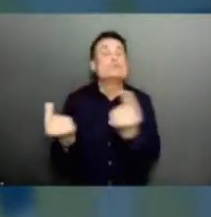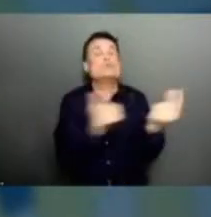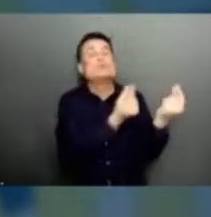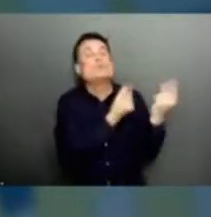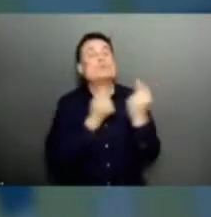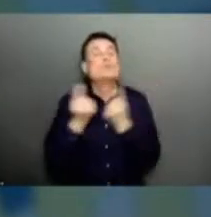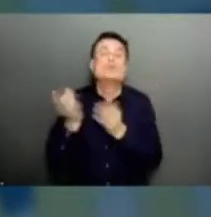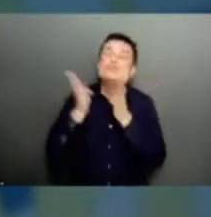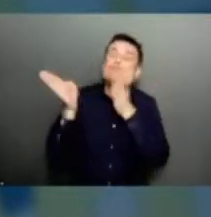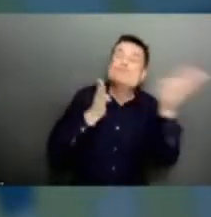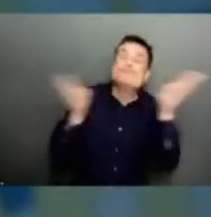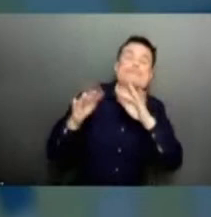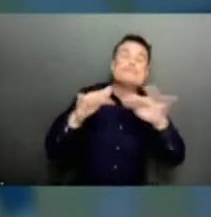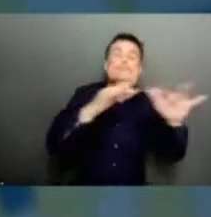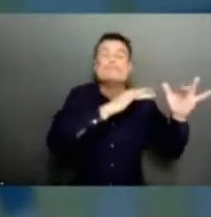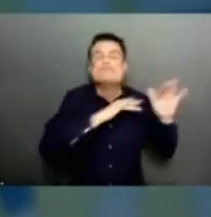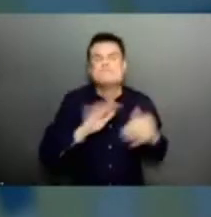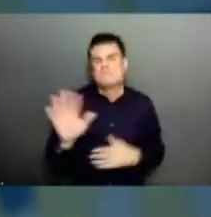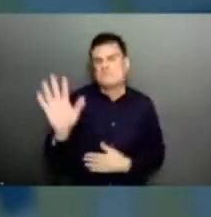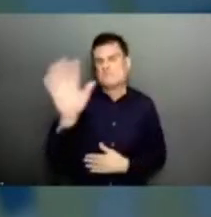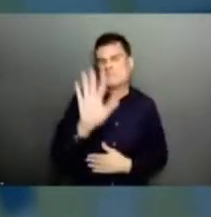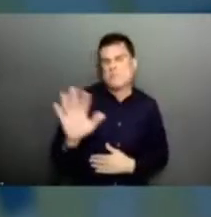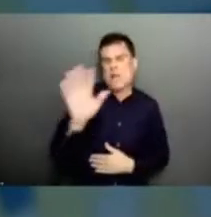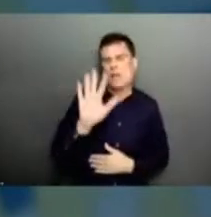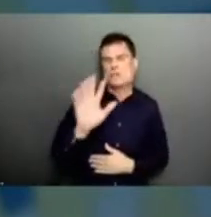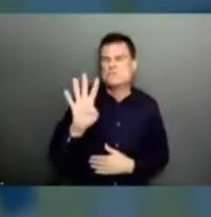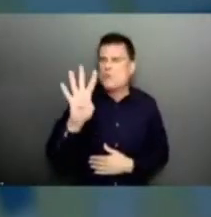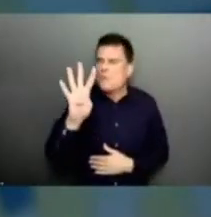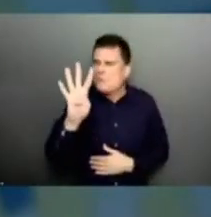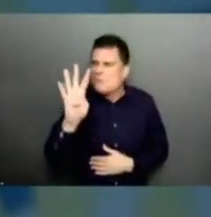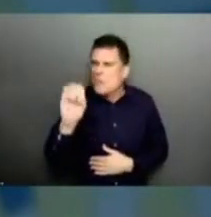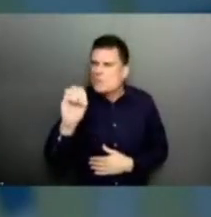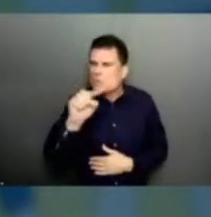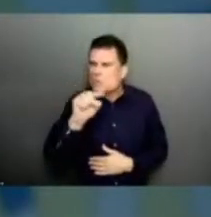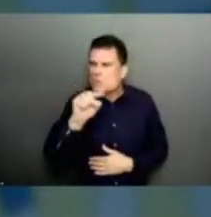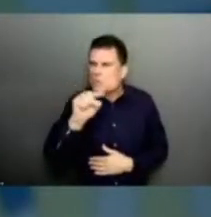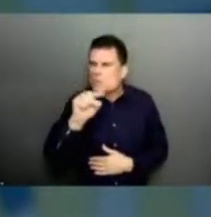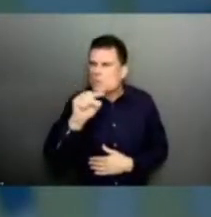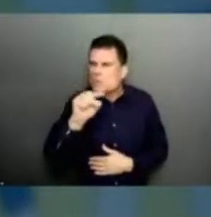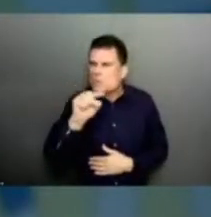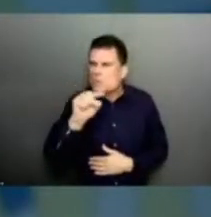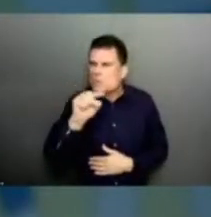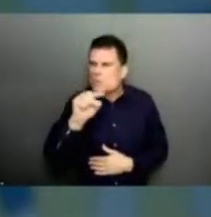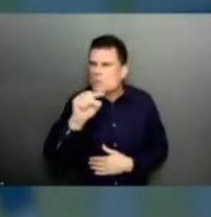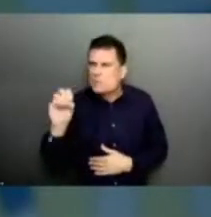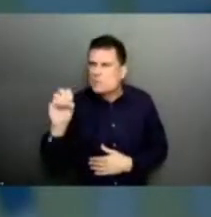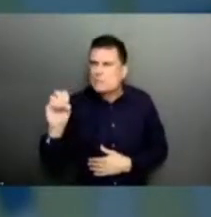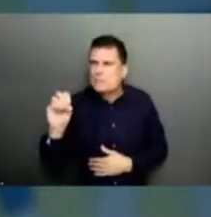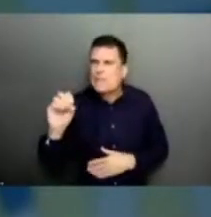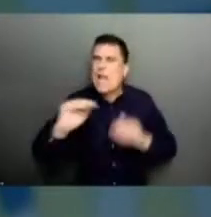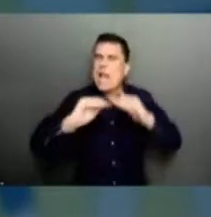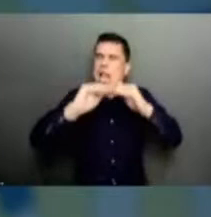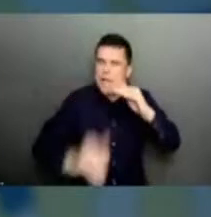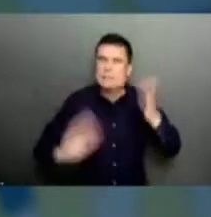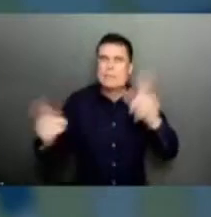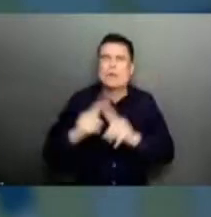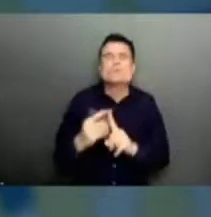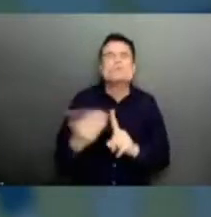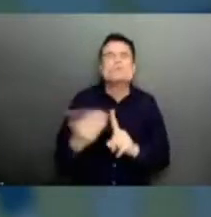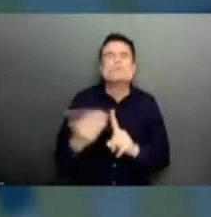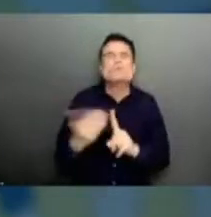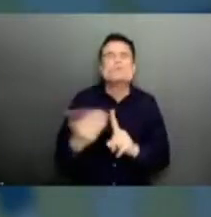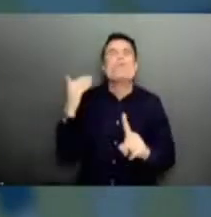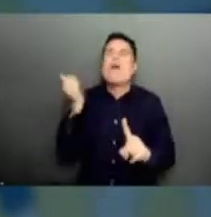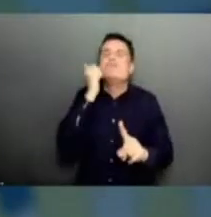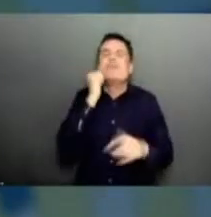scenarios. So 那 this 么这 gives 个 us a 呢到2 sense 月 of 份的 what 会很低 could happen 啊，这个都 depending 是 on 可能性 our 的问题。 actions today 那 and 如果 tomorrow 说